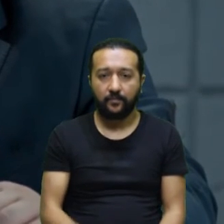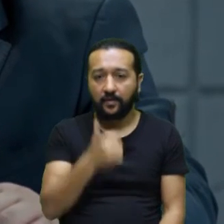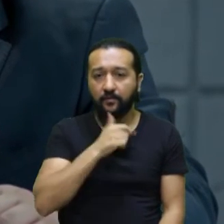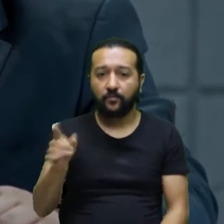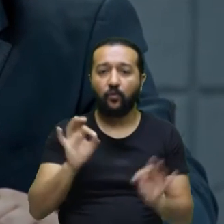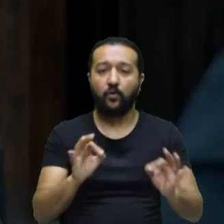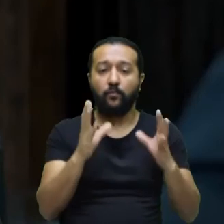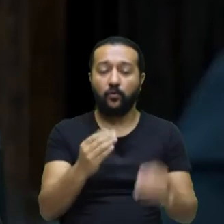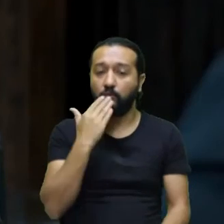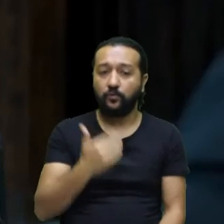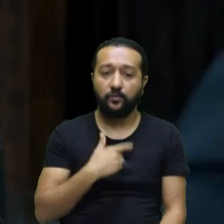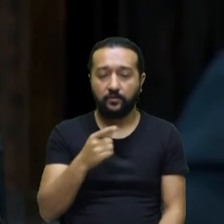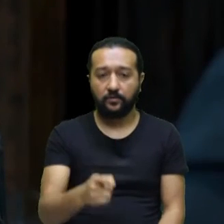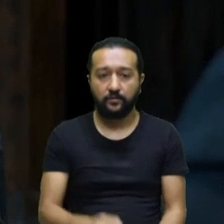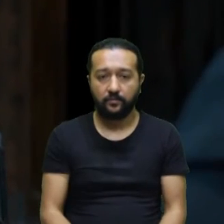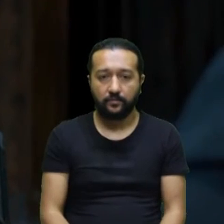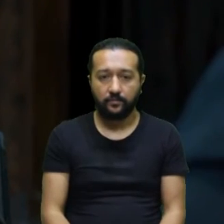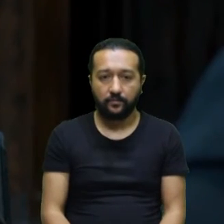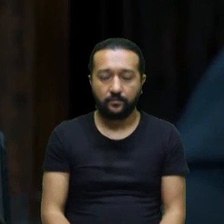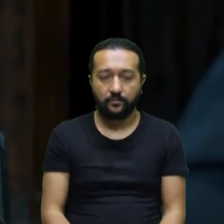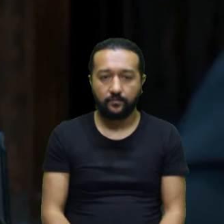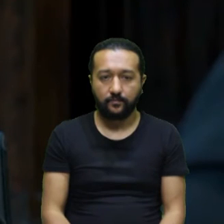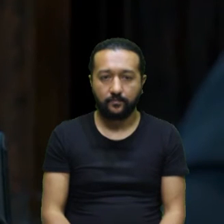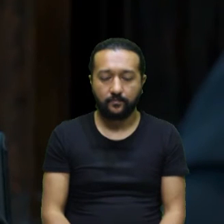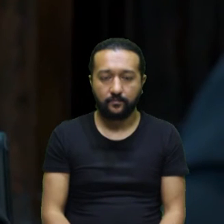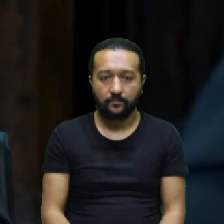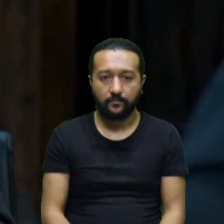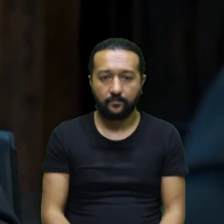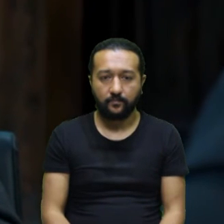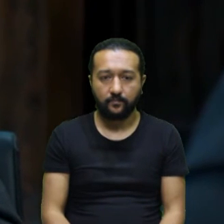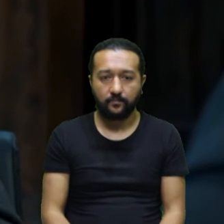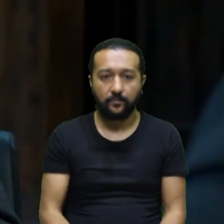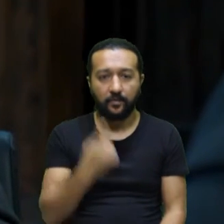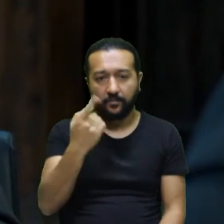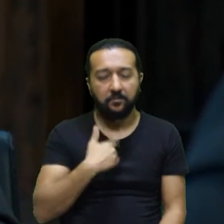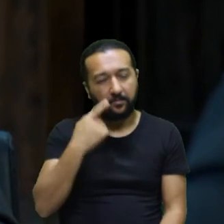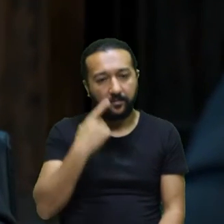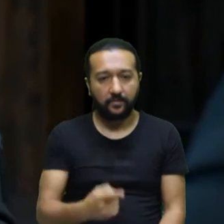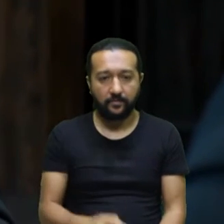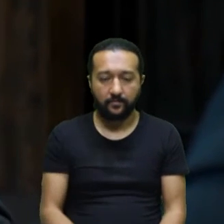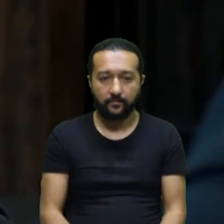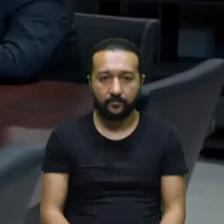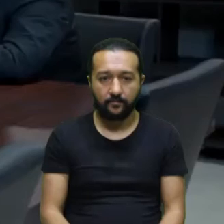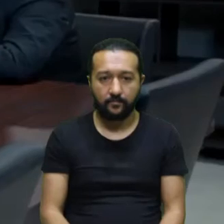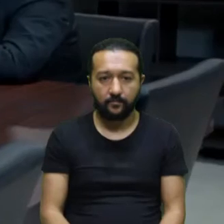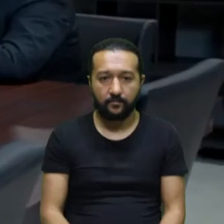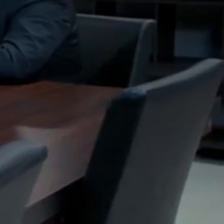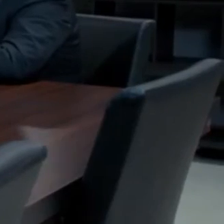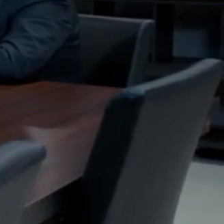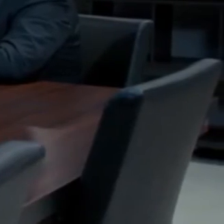Abi önemli olduğunu söyledi. Süha kaşlarını kaldırdı, dikkatle bakıyor. Bir de ben bakayım.